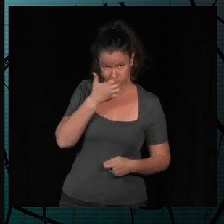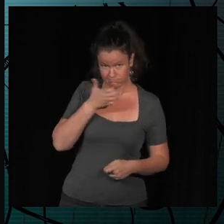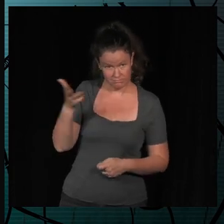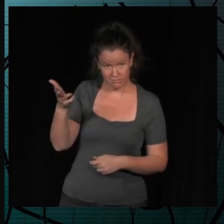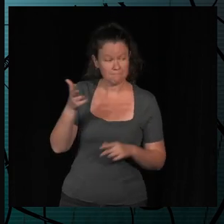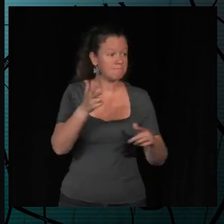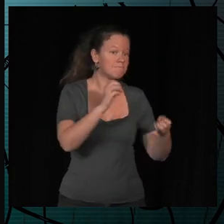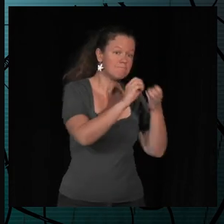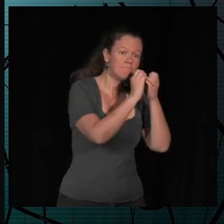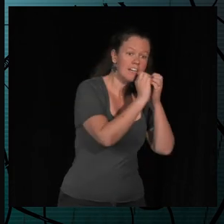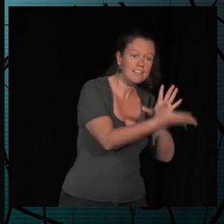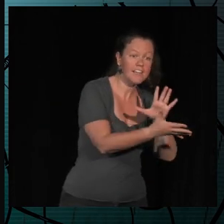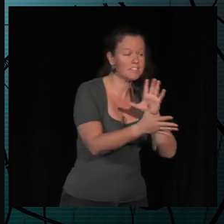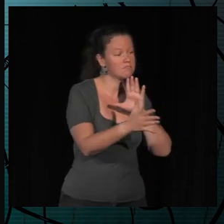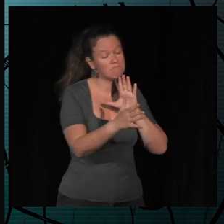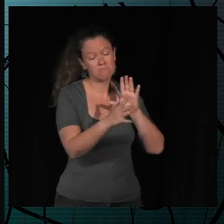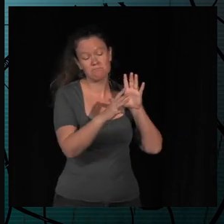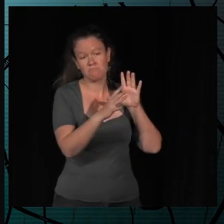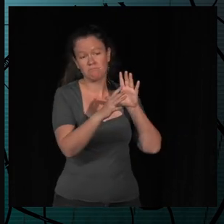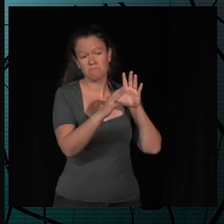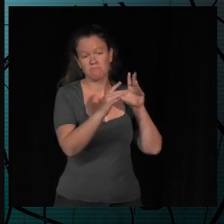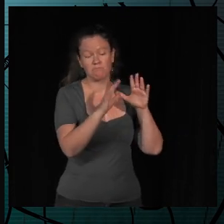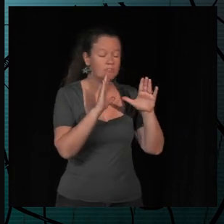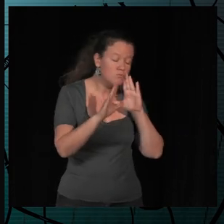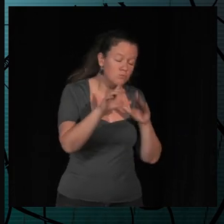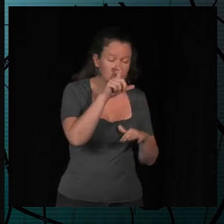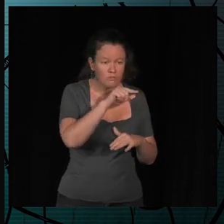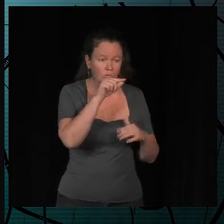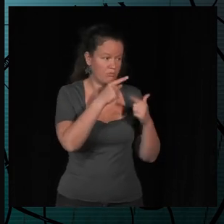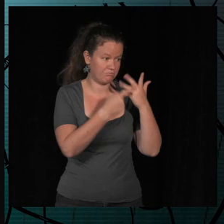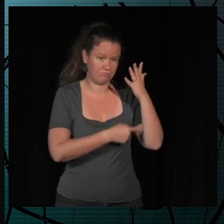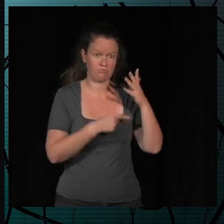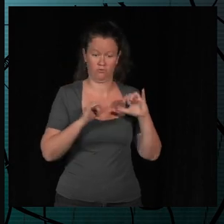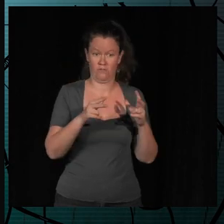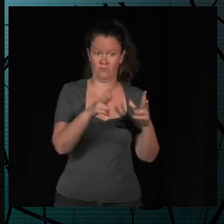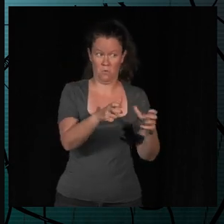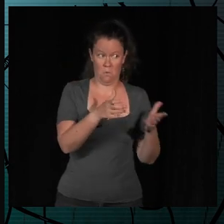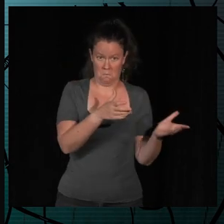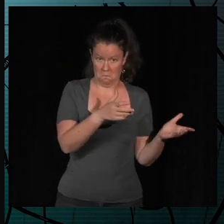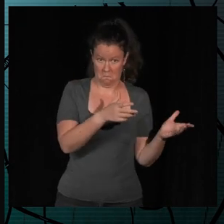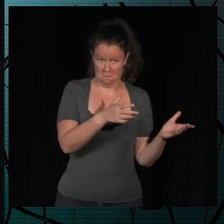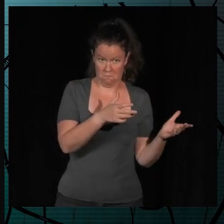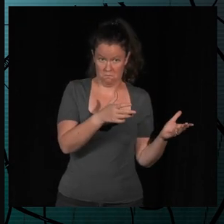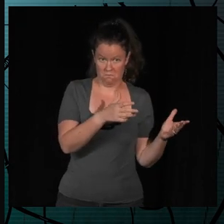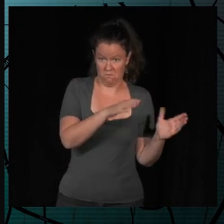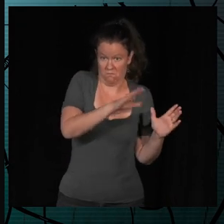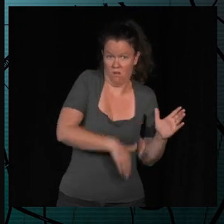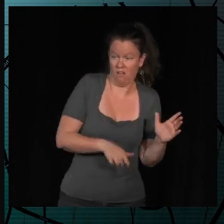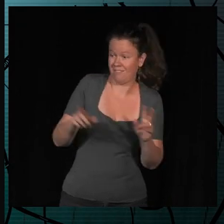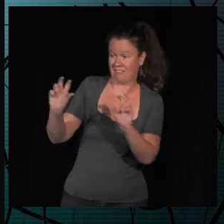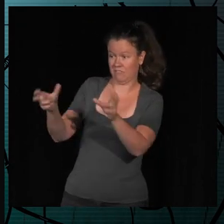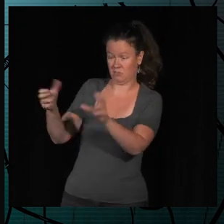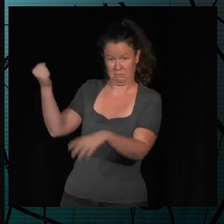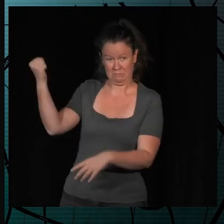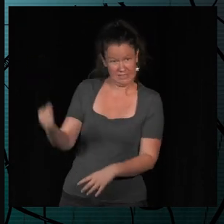les réseaux sociaux et les jeux vidéos n'ont rien inventé de plus que la télévision qui est un modèle sans fin euh de